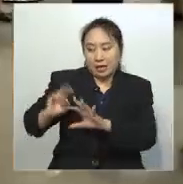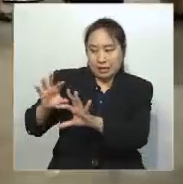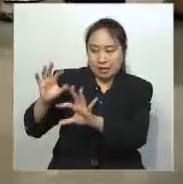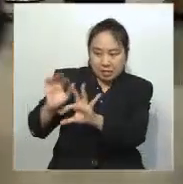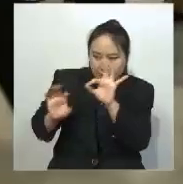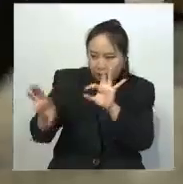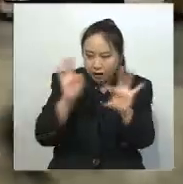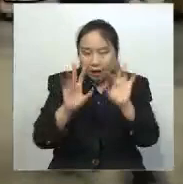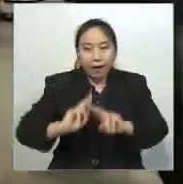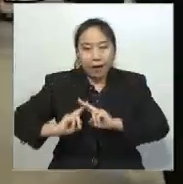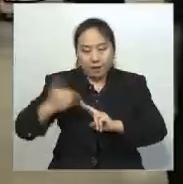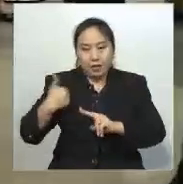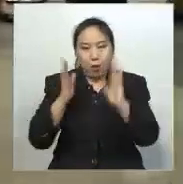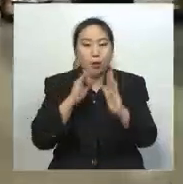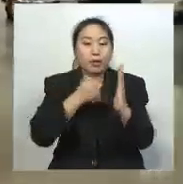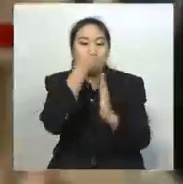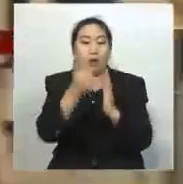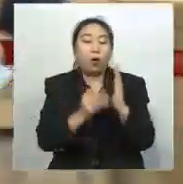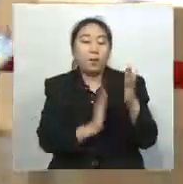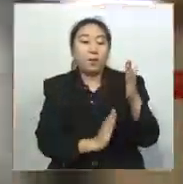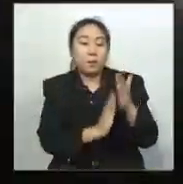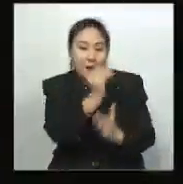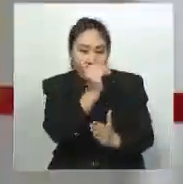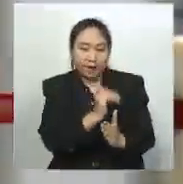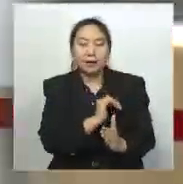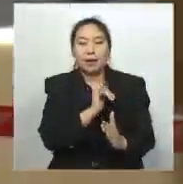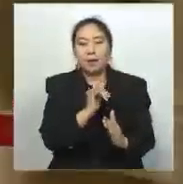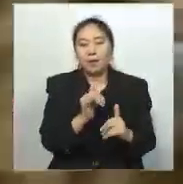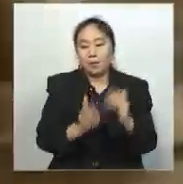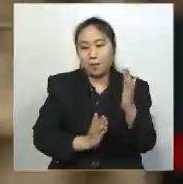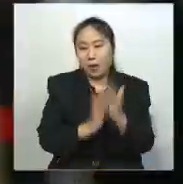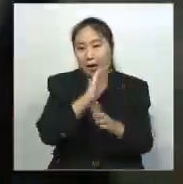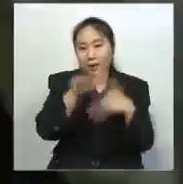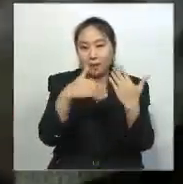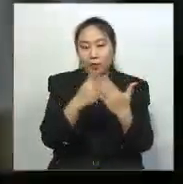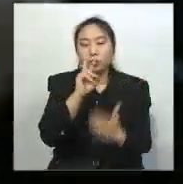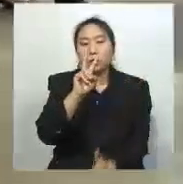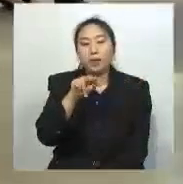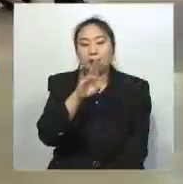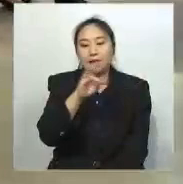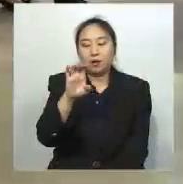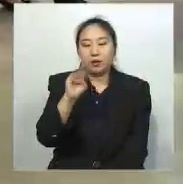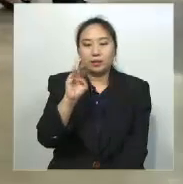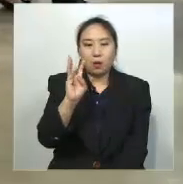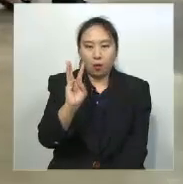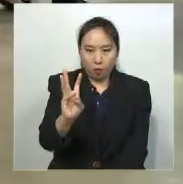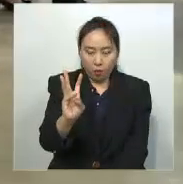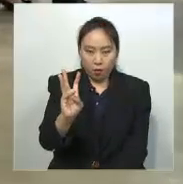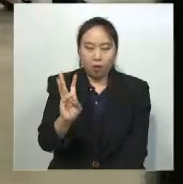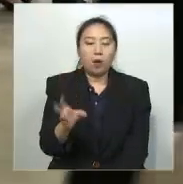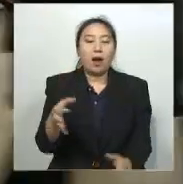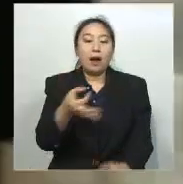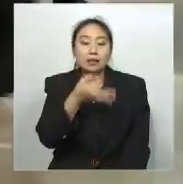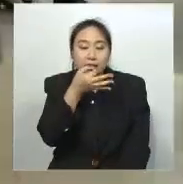ผู้ผ่านการคัดเลือกระดับจังหวัดเข้ามาทำการคัดเลือกในระดับประเทศจำนวน 2,746 คนใน10กลุ่มอา